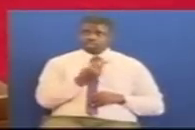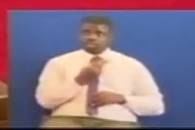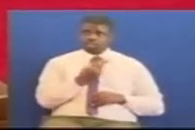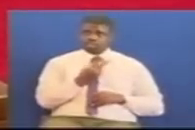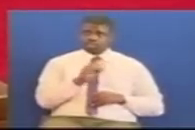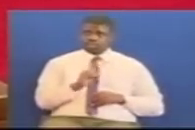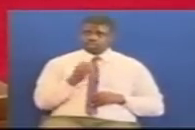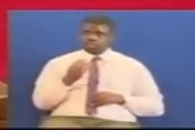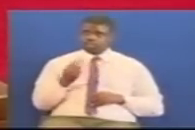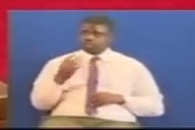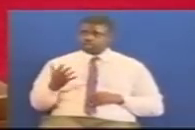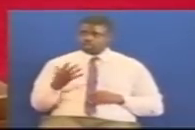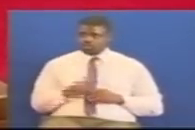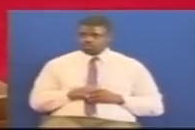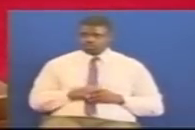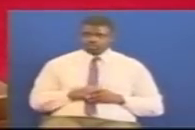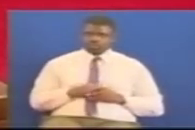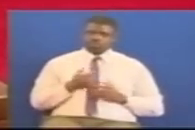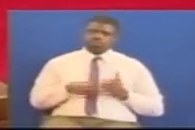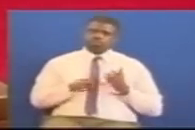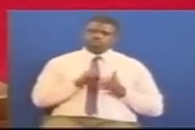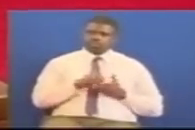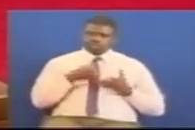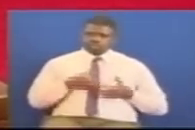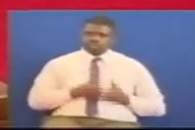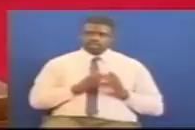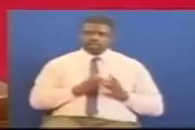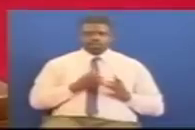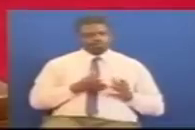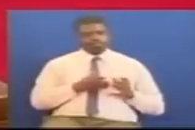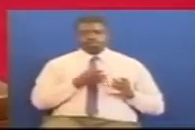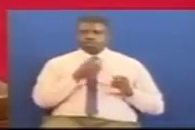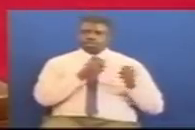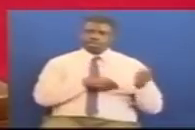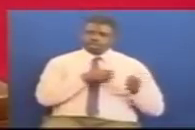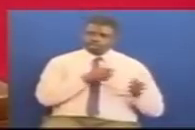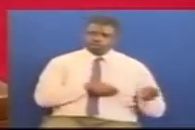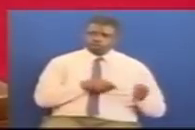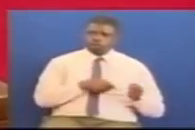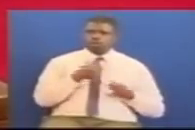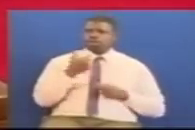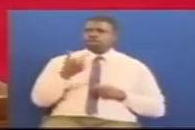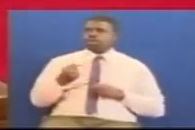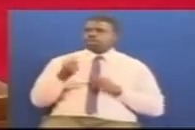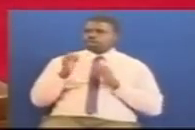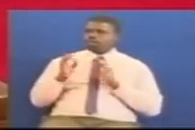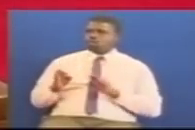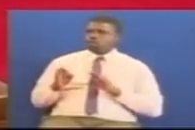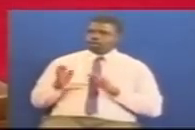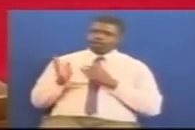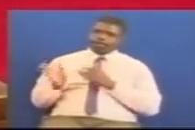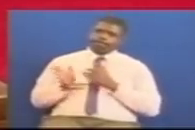2020-25 ili kuongeza uzalishaji wa mazao ya kilimo katika manispaa ya Tabora. Mpango huu